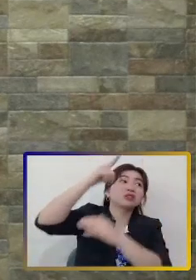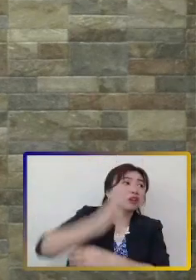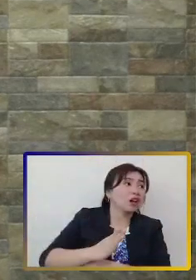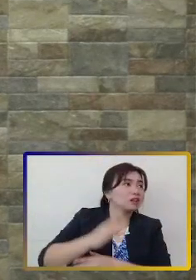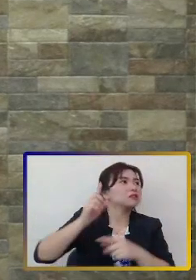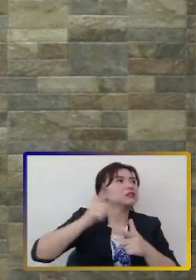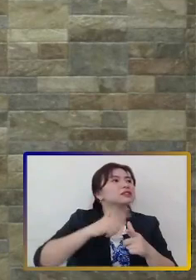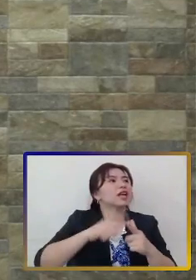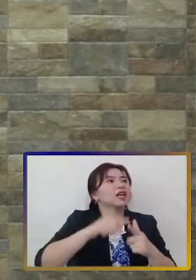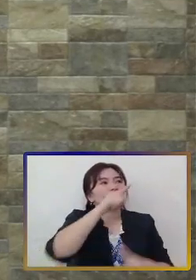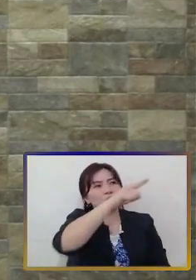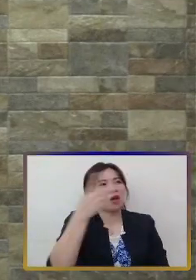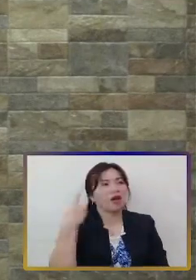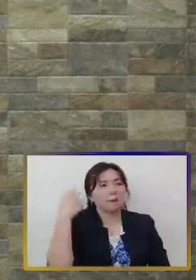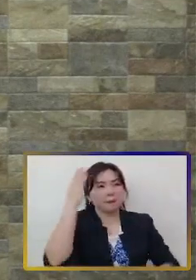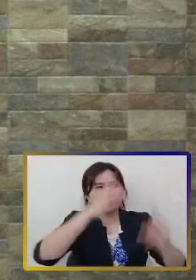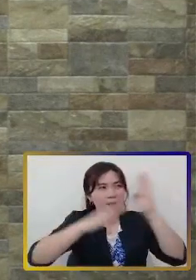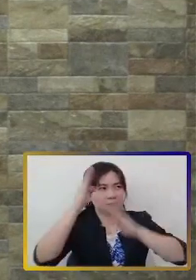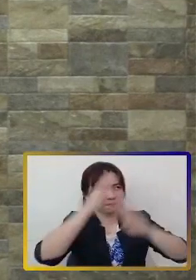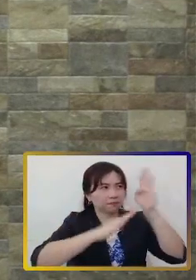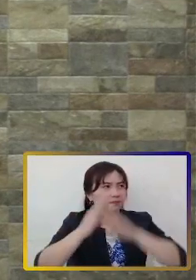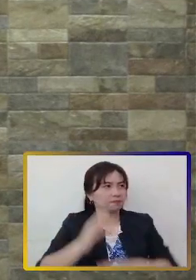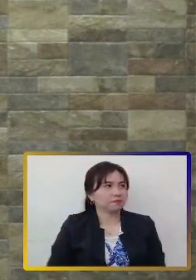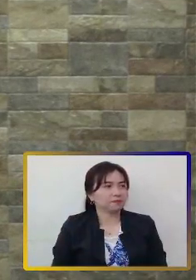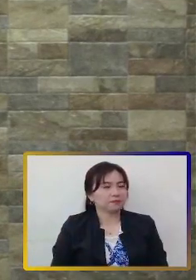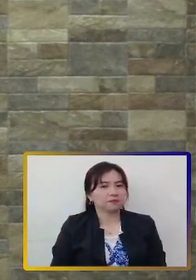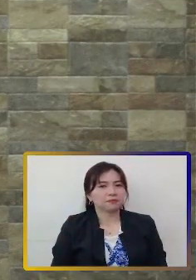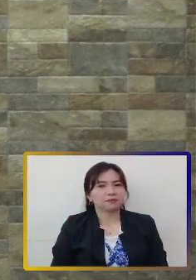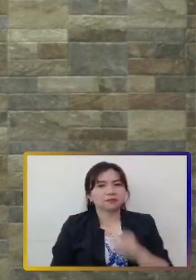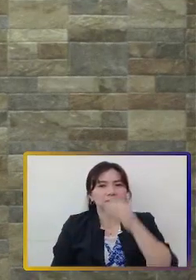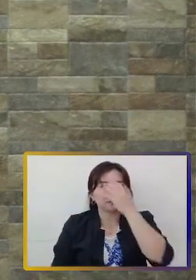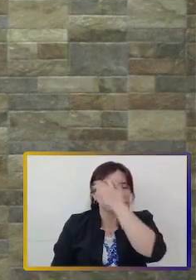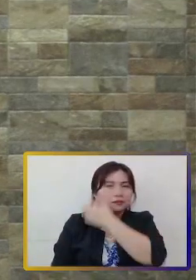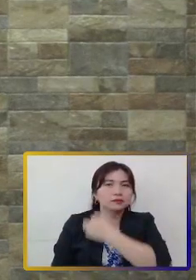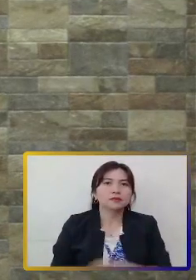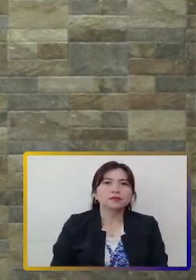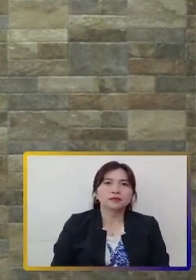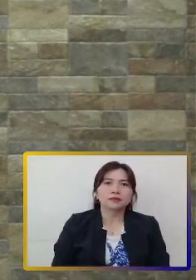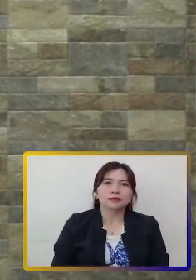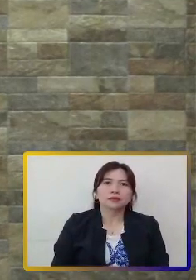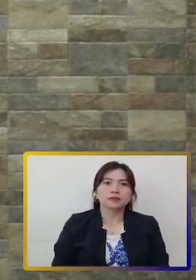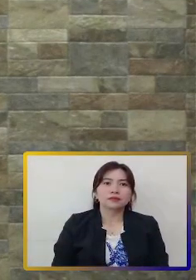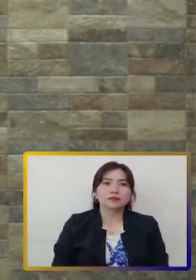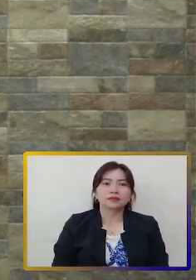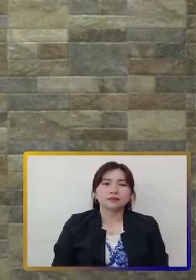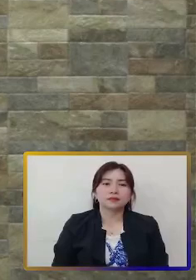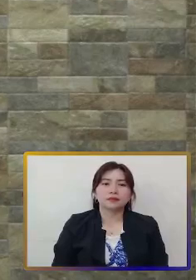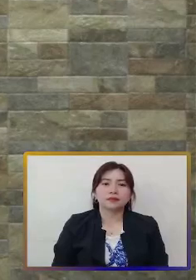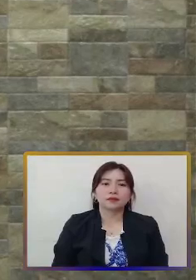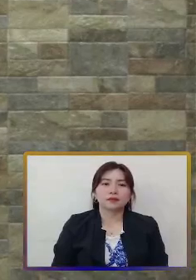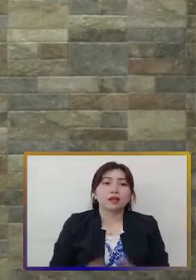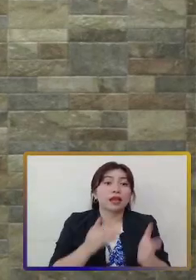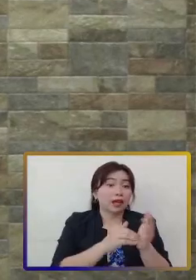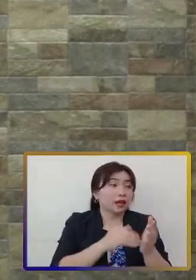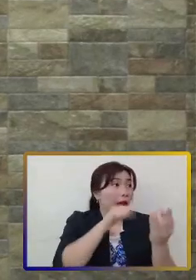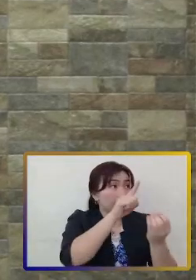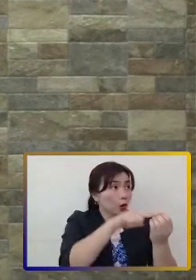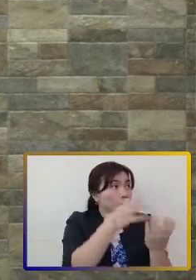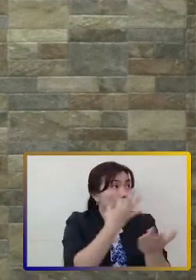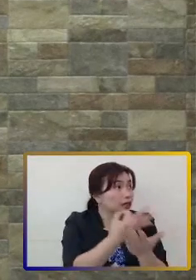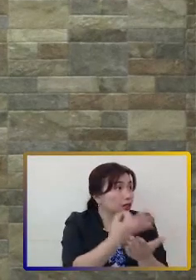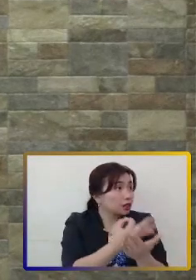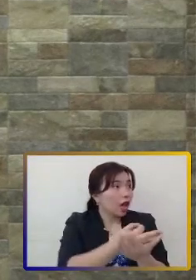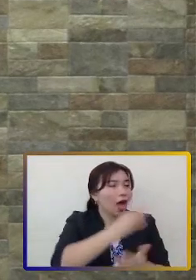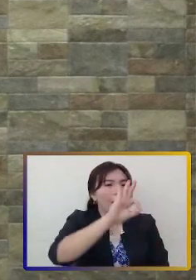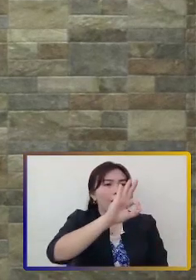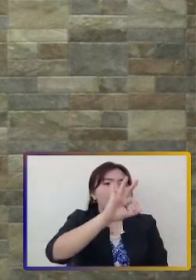a problem mga kapatid another thing sinabi ko sa inyo Kanina financial stability